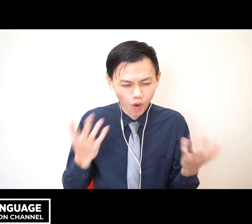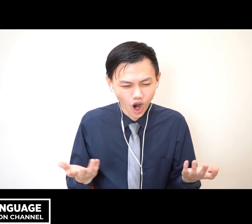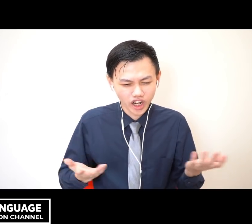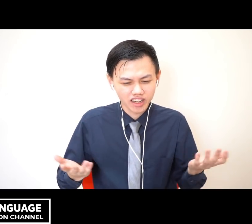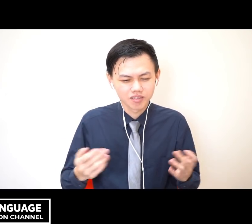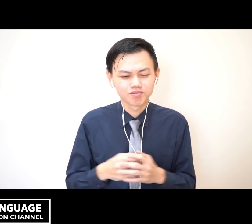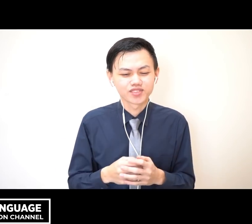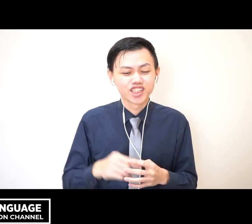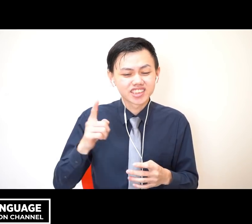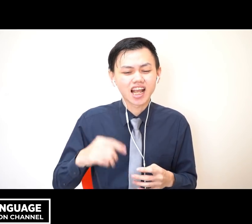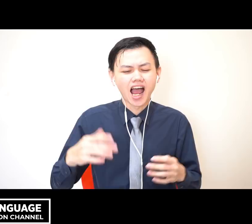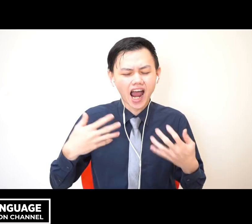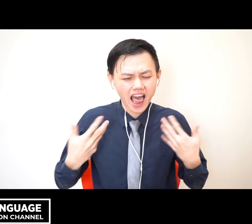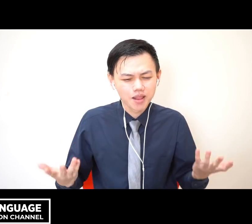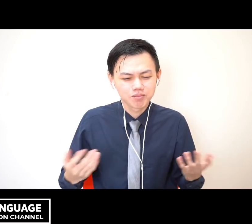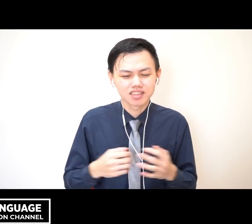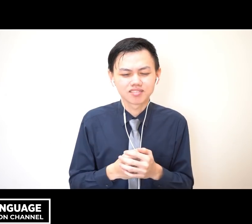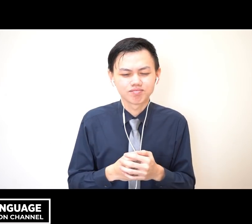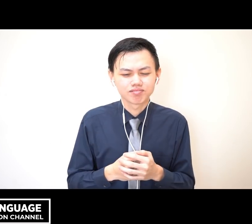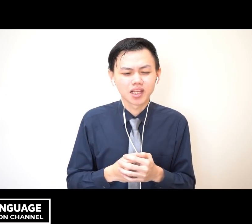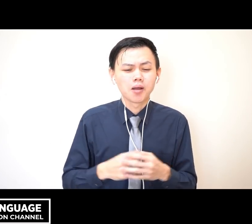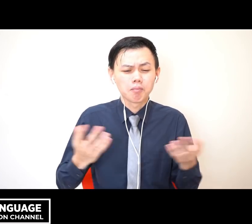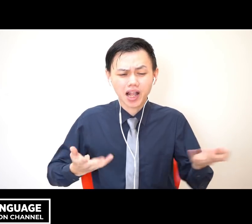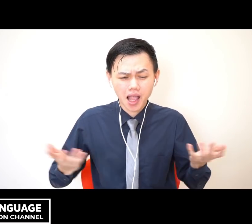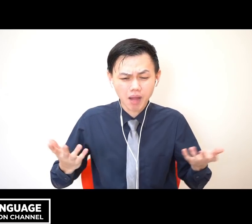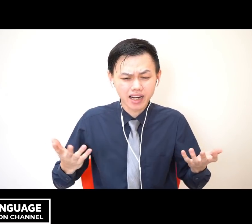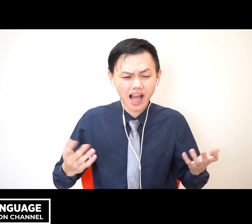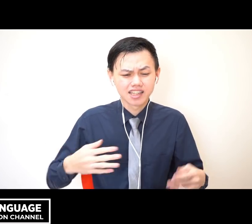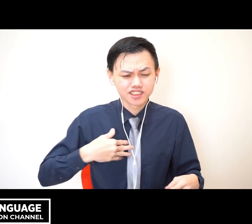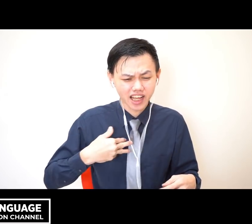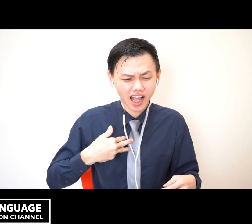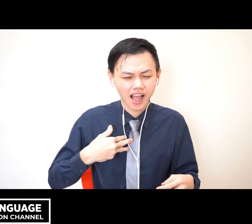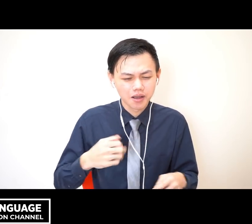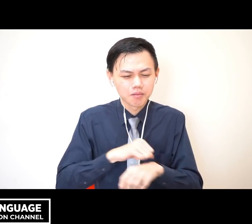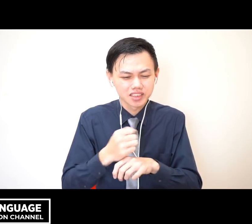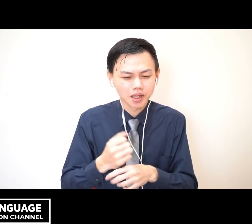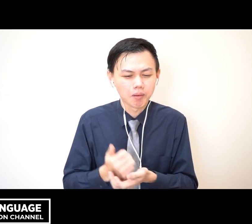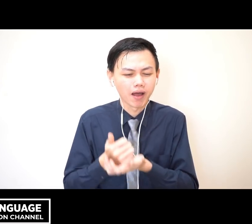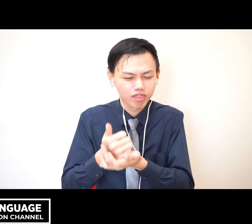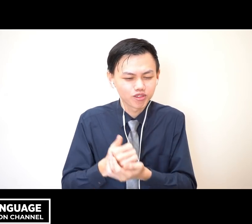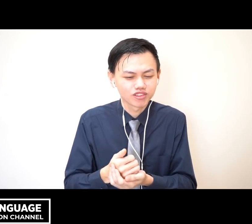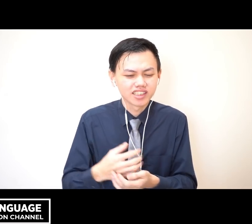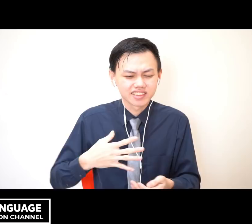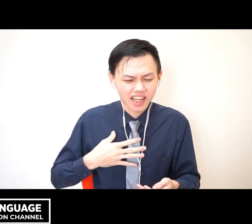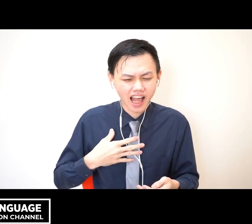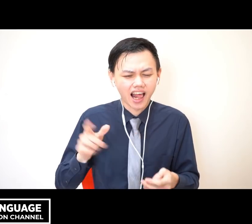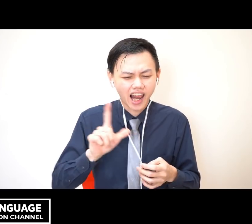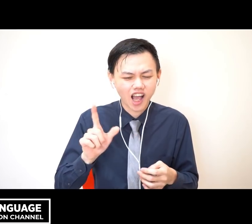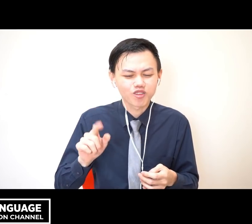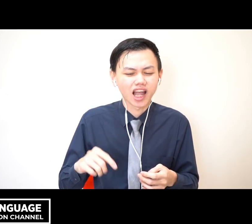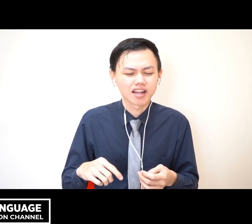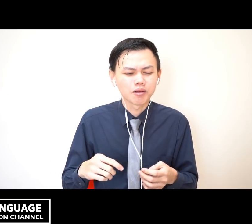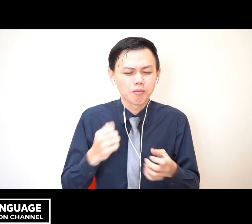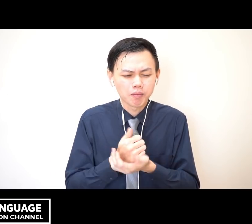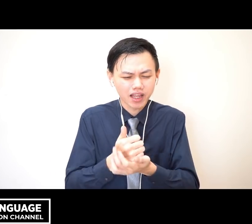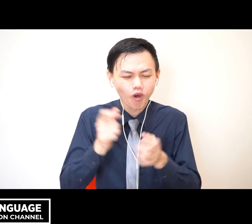bisa saya lakukan untuk membantu orang-orang di sekeliling saya? Strength is for service, it's not for